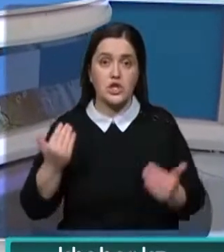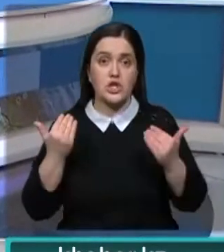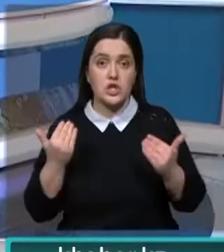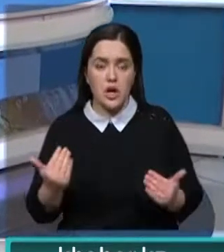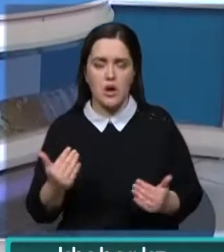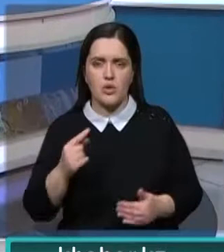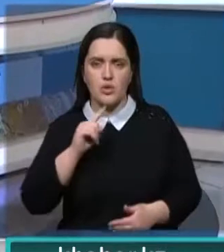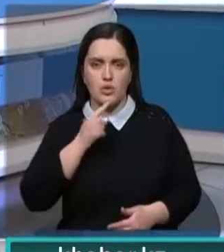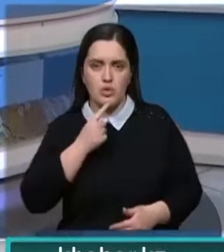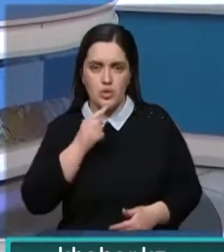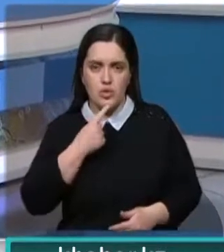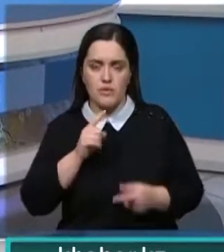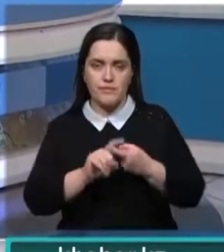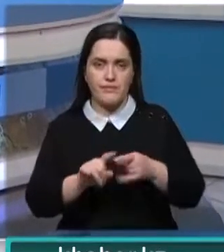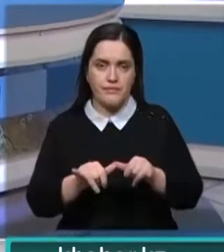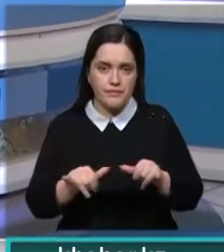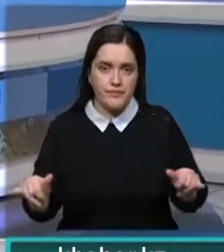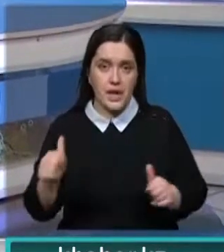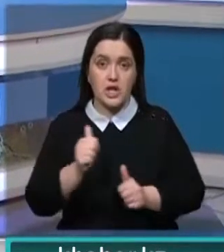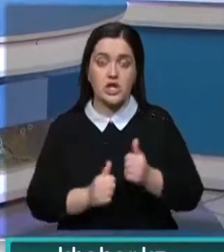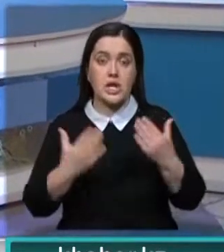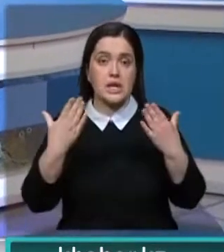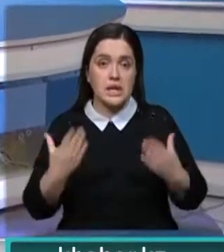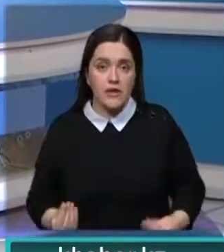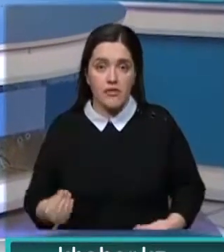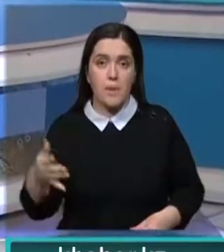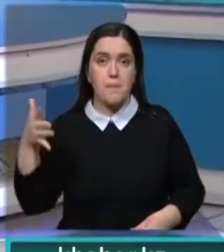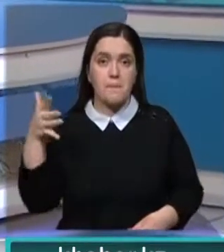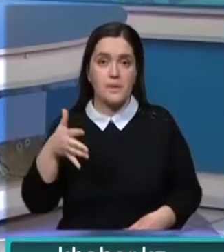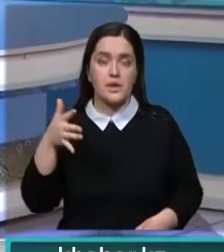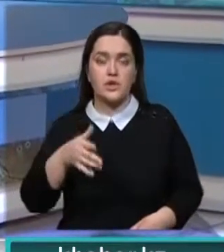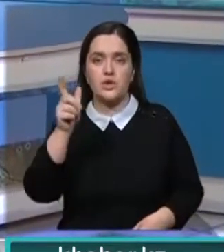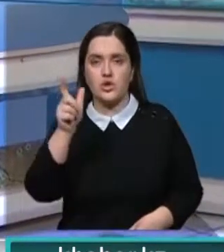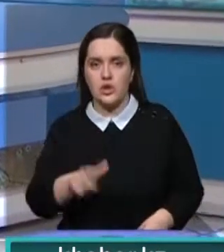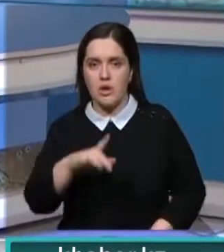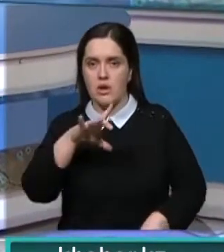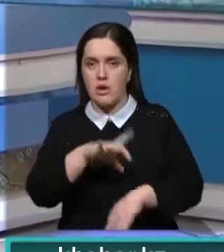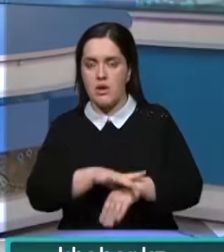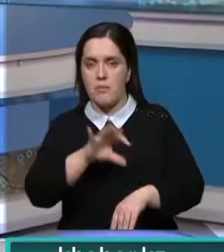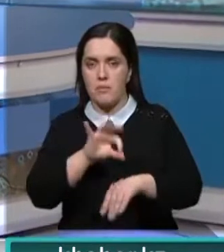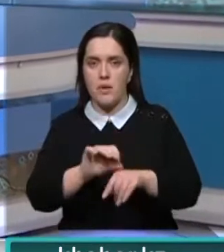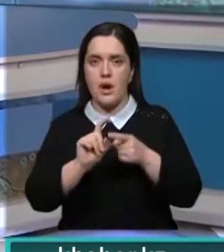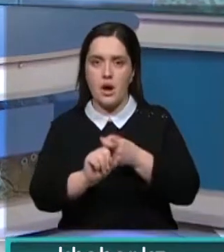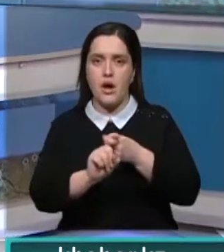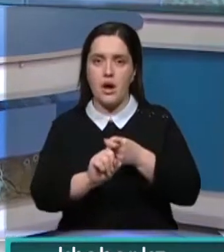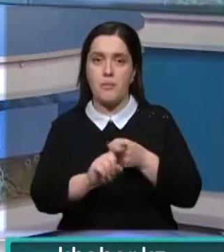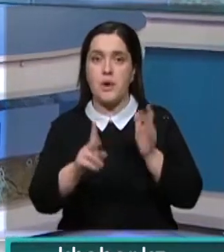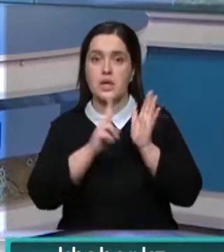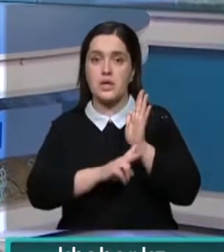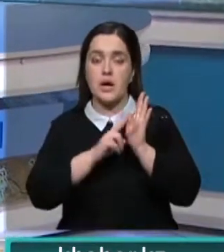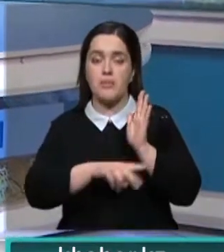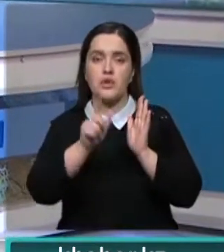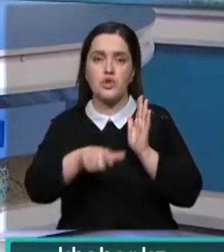сейчас довольно сложная эпидемиологическая ситуация. Ежедневно ковид там выявляется у 5000 человек. Умирает до